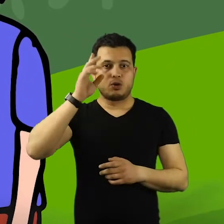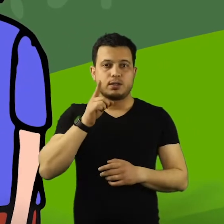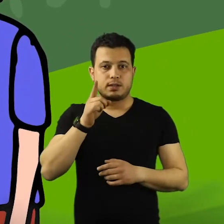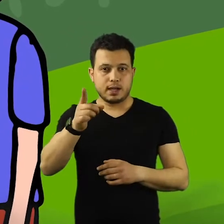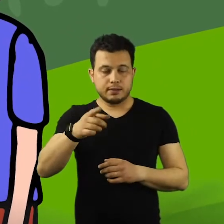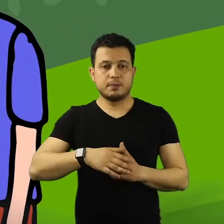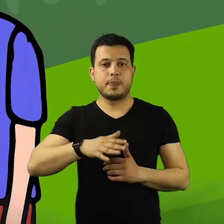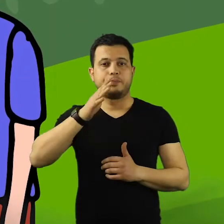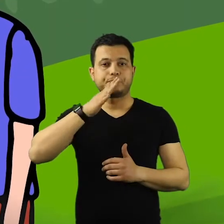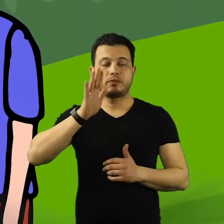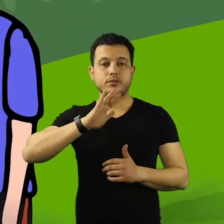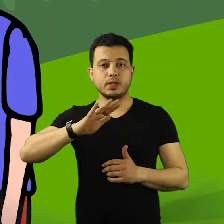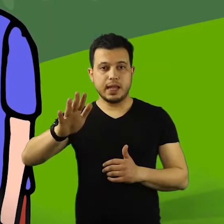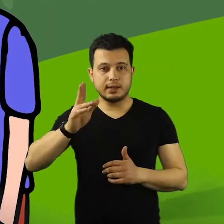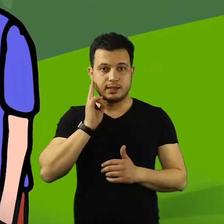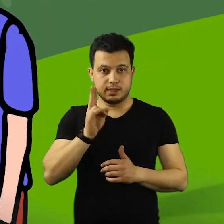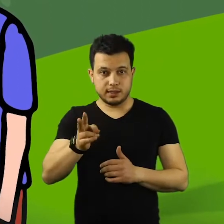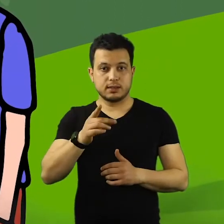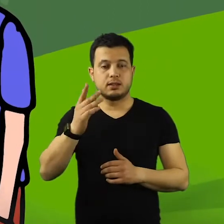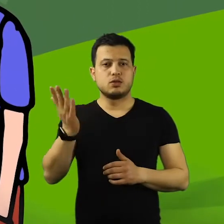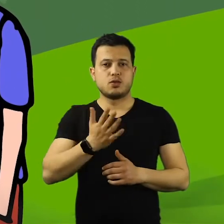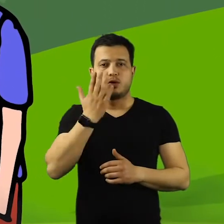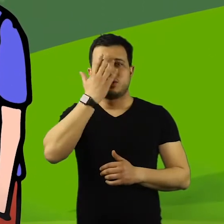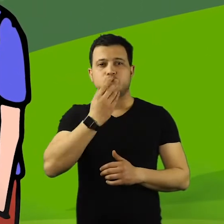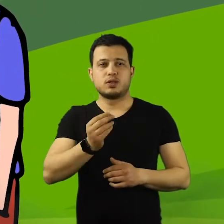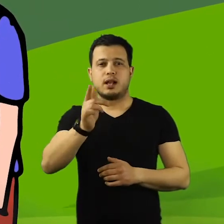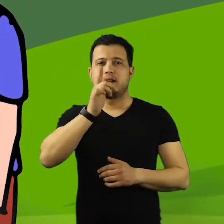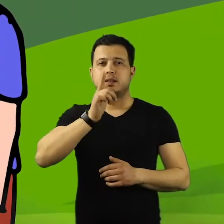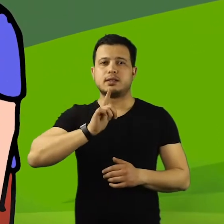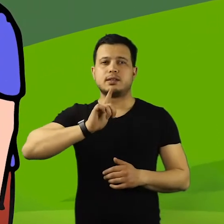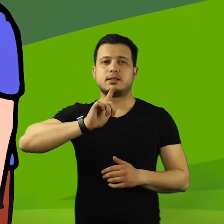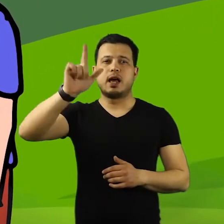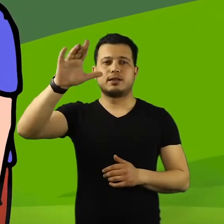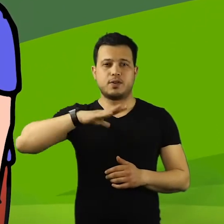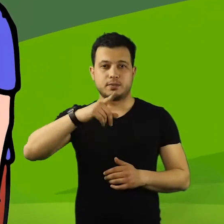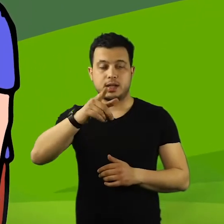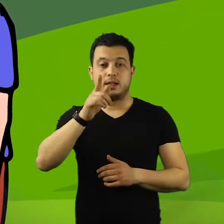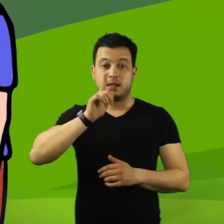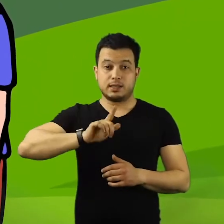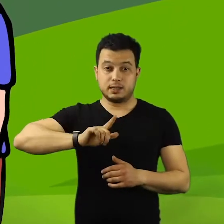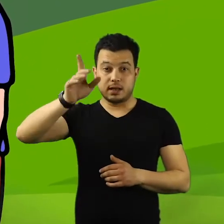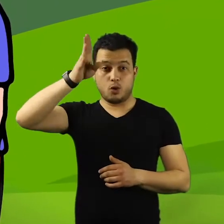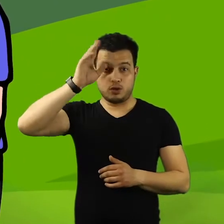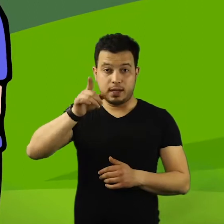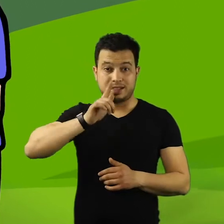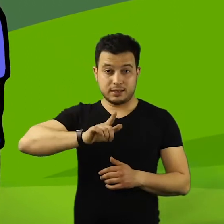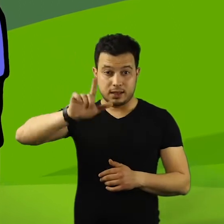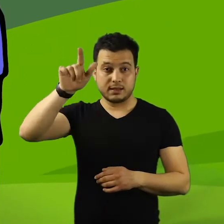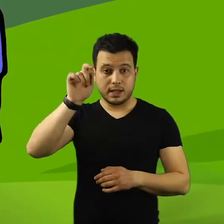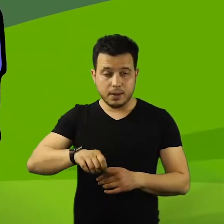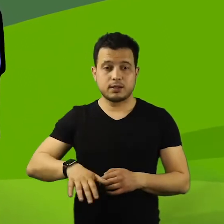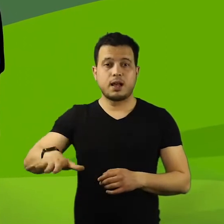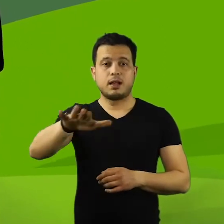en güzel sesli ve en uzun öten Horoz değil misin? O güzel sesini ötersen İnsanların dikkatini